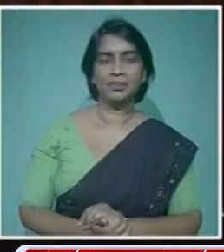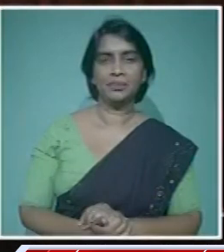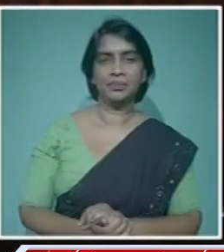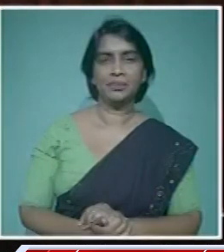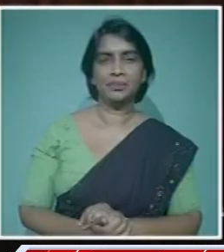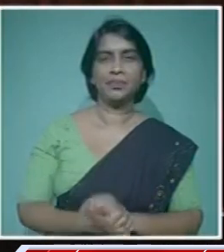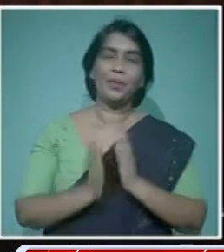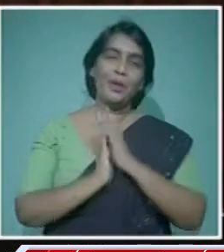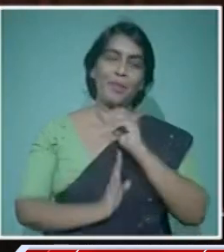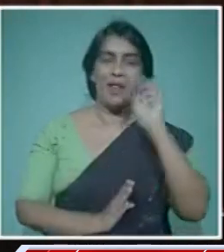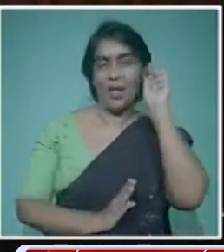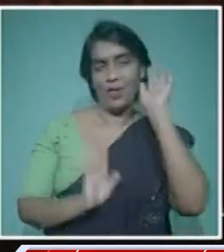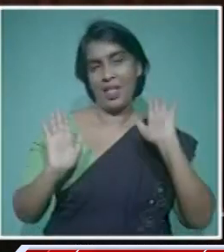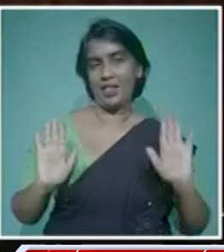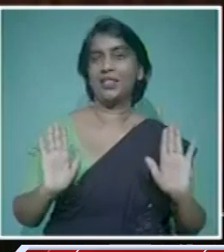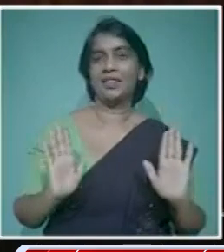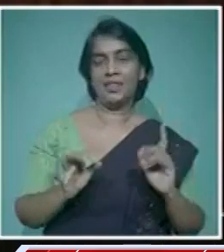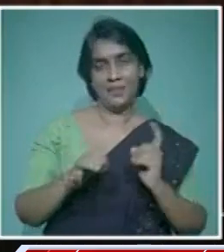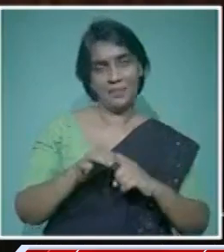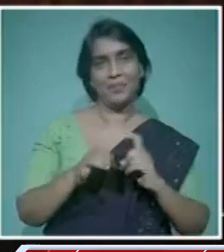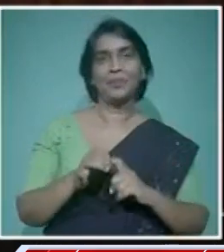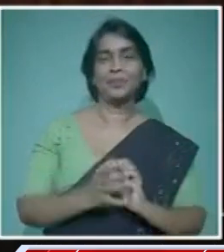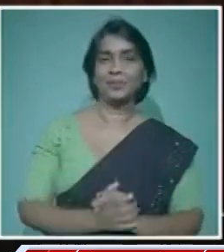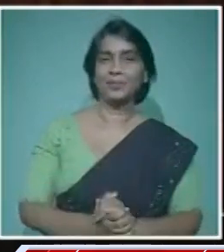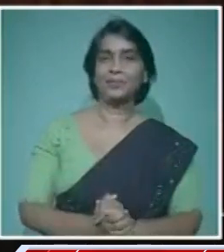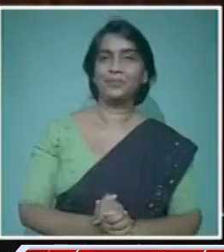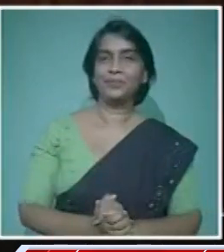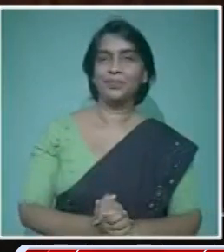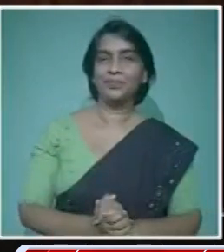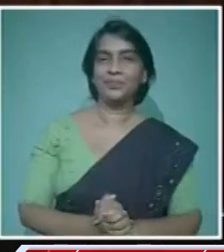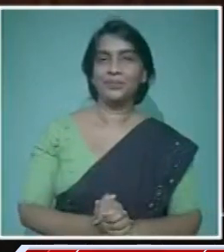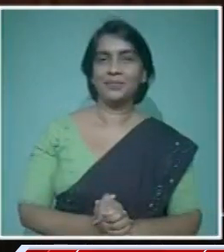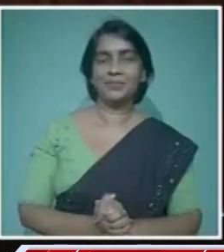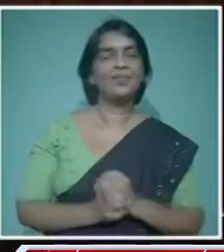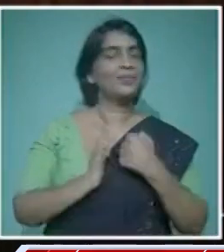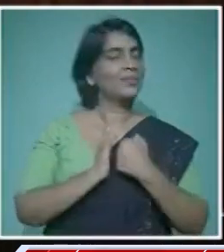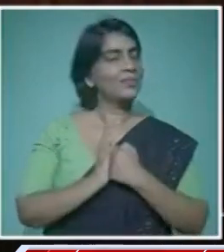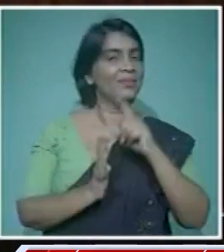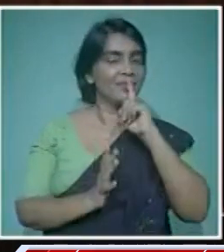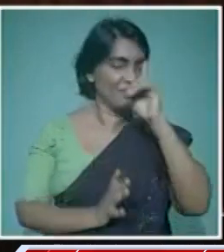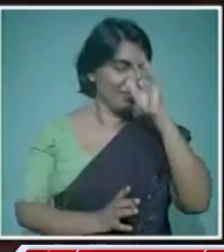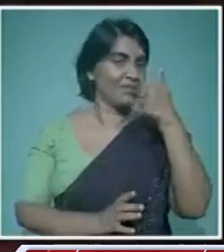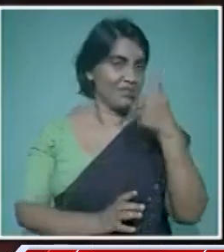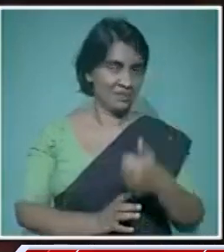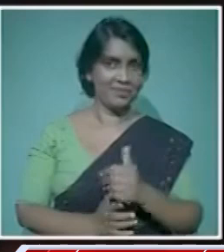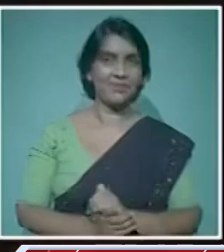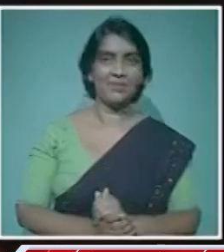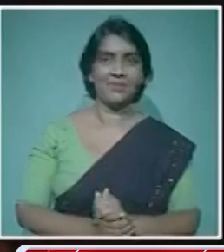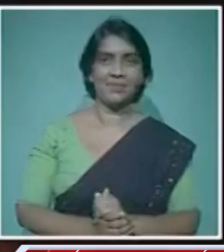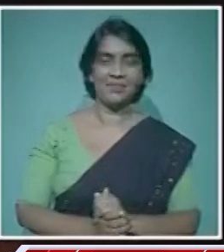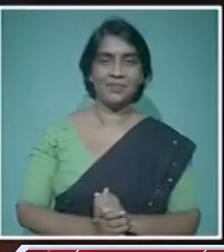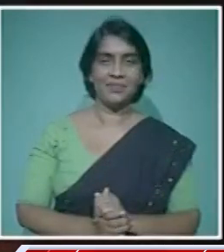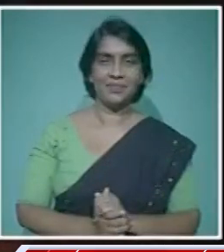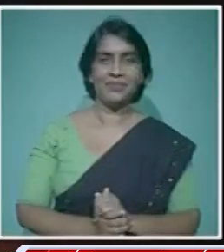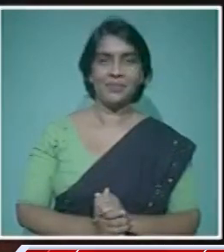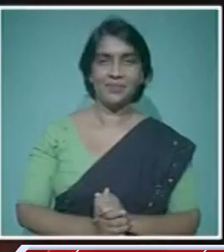අනේ දැන් බණ ඇහුවා ඇති ඔබතුමාගේ ප්‍රශ්න ඉදිරිපත් නෑ ගරු කථානායකතුමනි. ගරු කථානායකතුමනි මේක හරි වැදගත්. නෑ ගරු කථානායකතුමනි